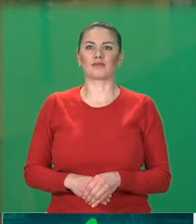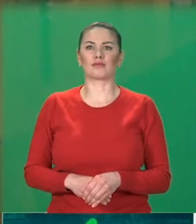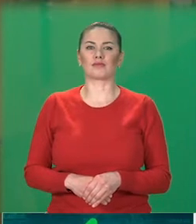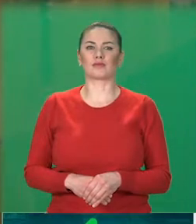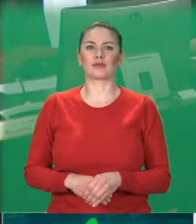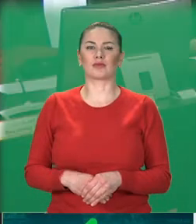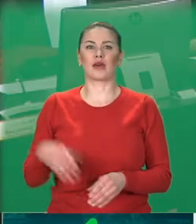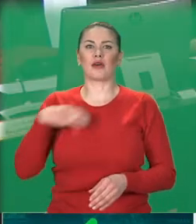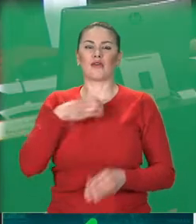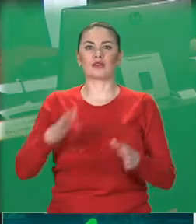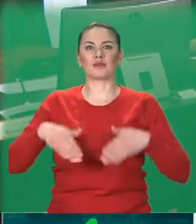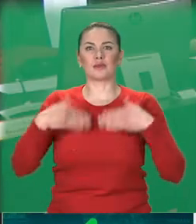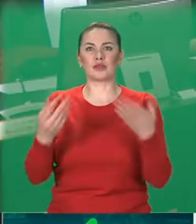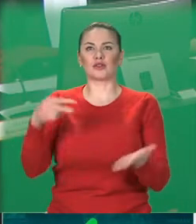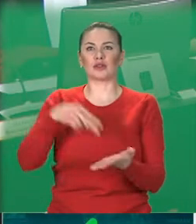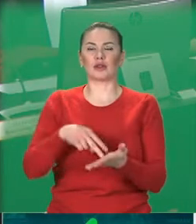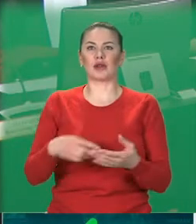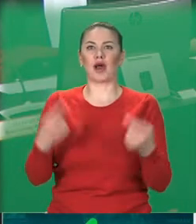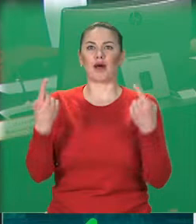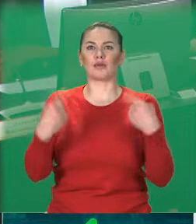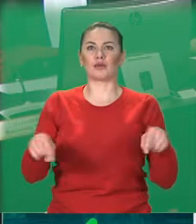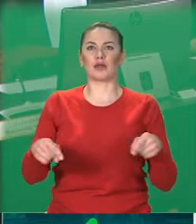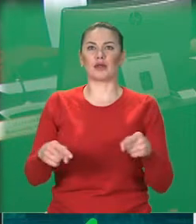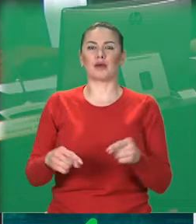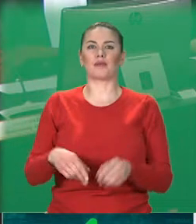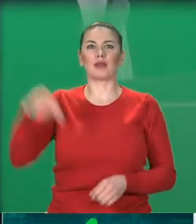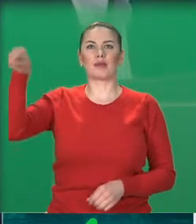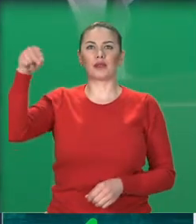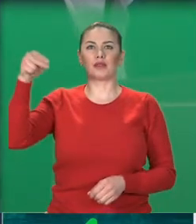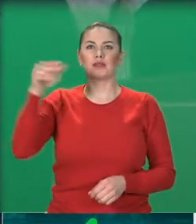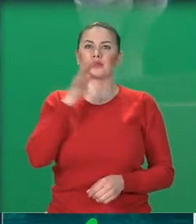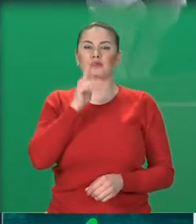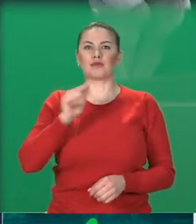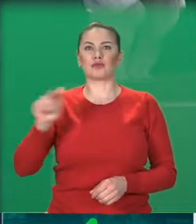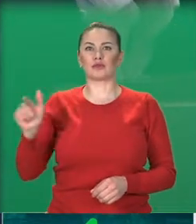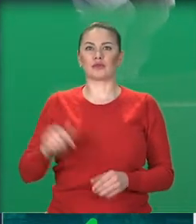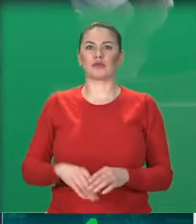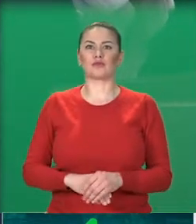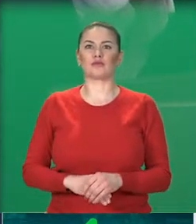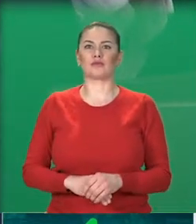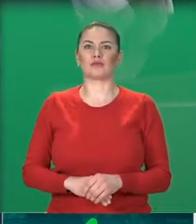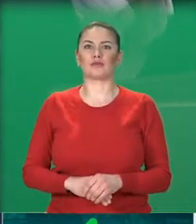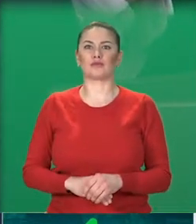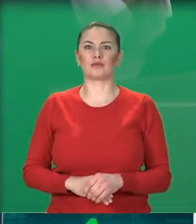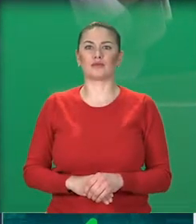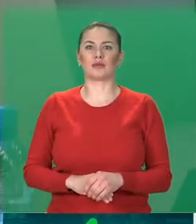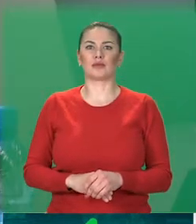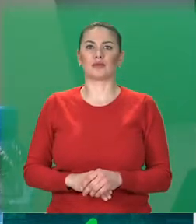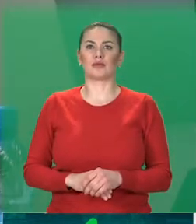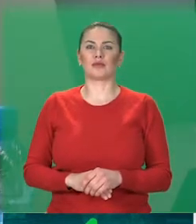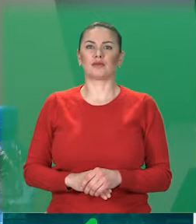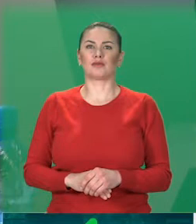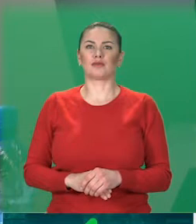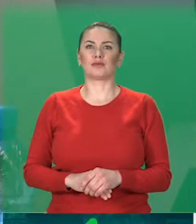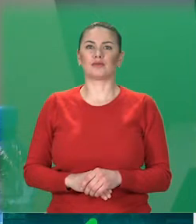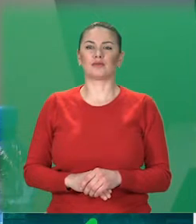верой разговаривают. Важным предложением стало обнуление президентских сроков. Возможность встать Владимиру Путину во главе государства еще